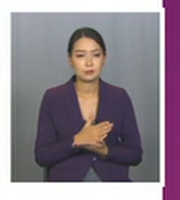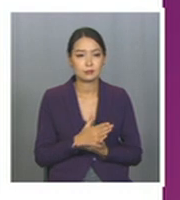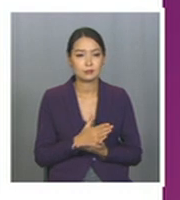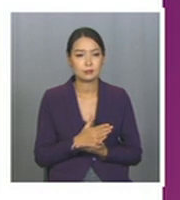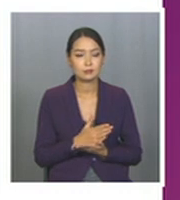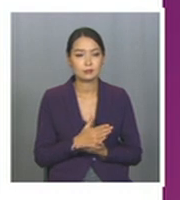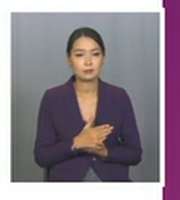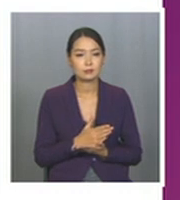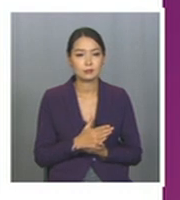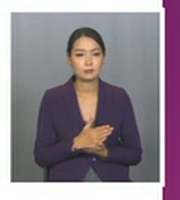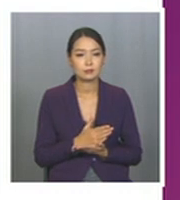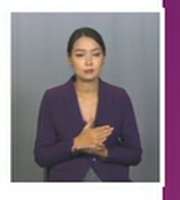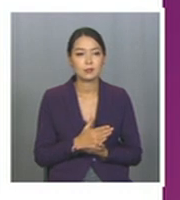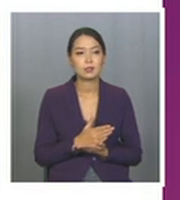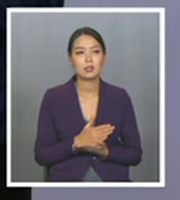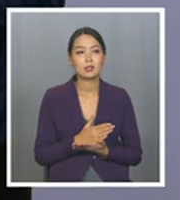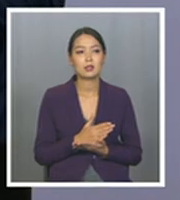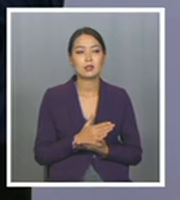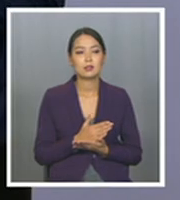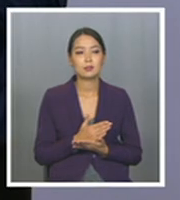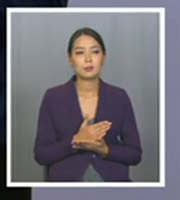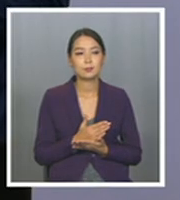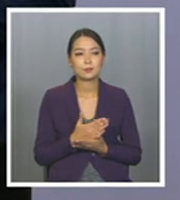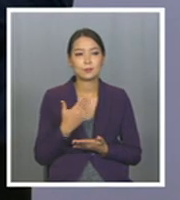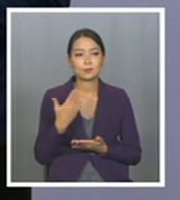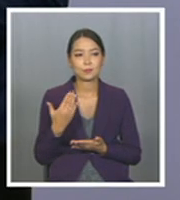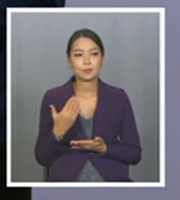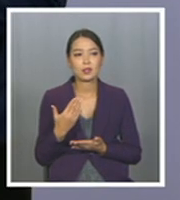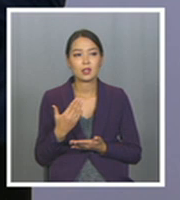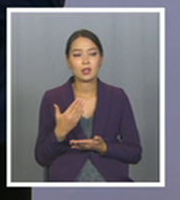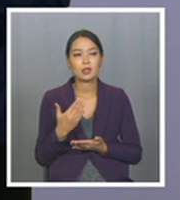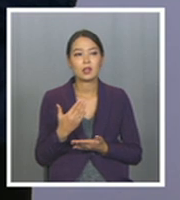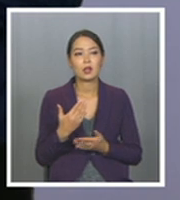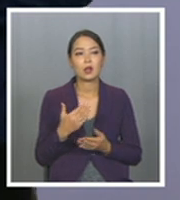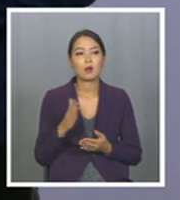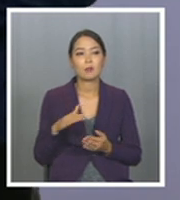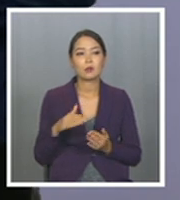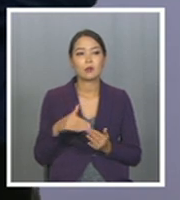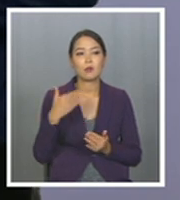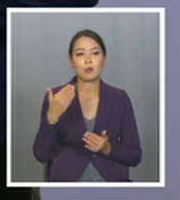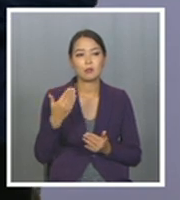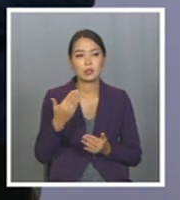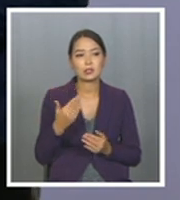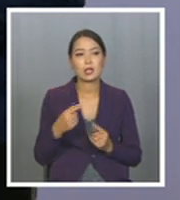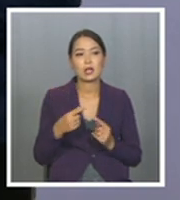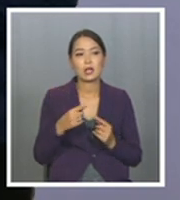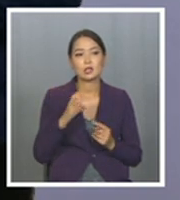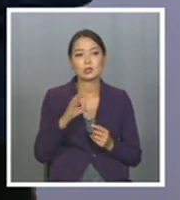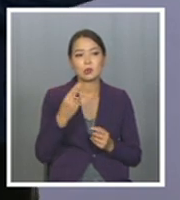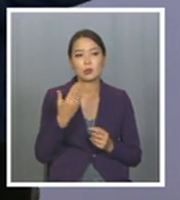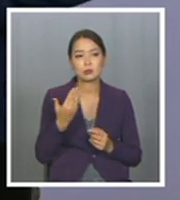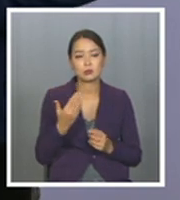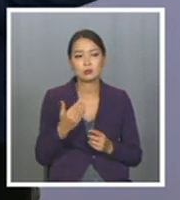қарсылық. Яғни жест қағидалары социалистік ұстанымға сәйкес келмейді. Одан кейінгі кеңестік идеологияға қайшы келу, үшінші